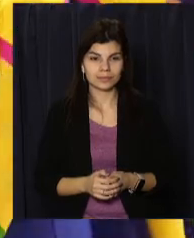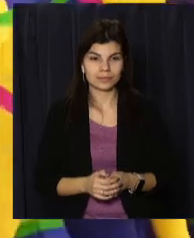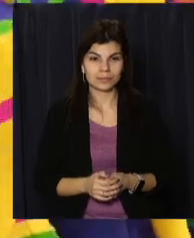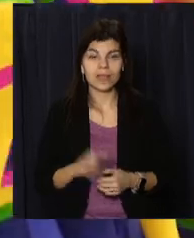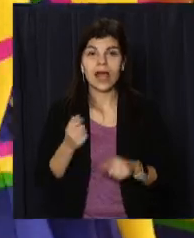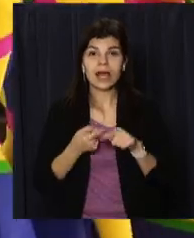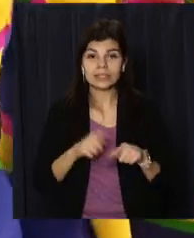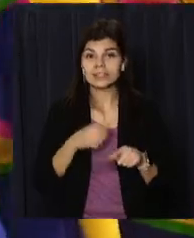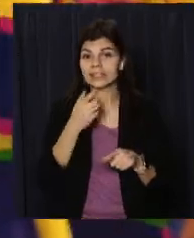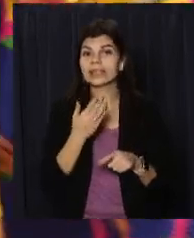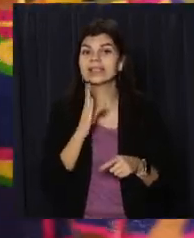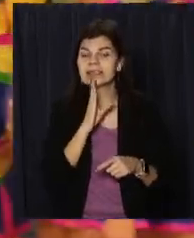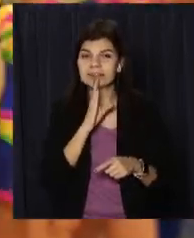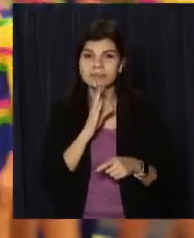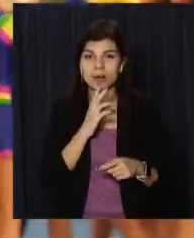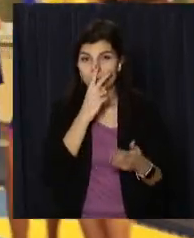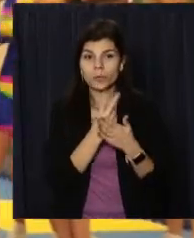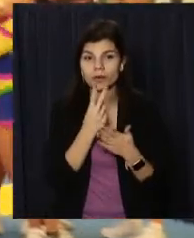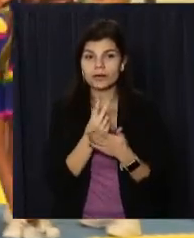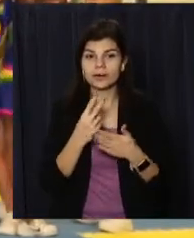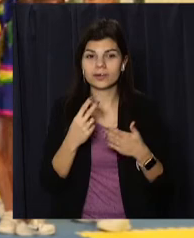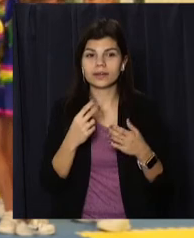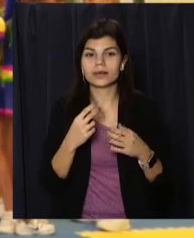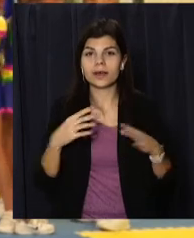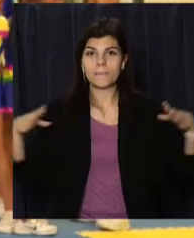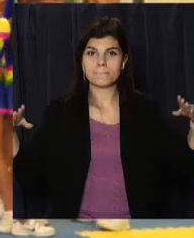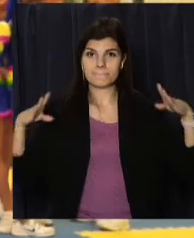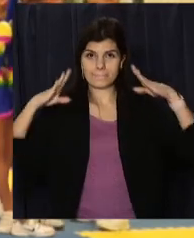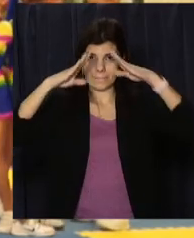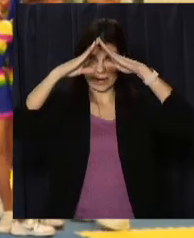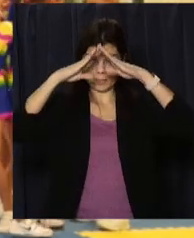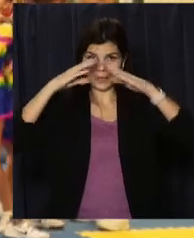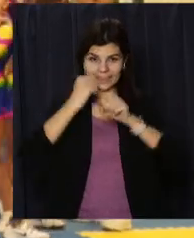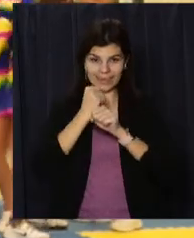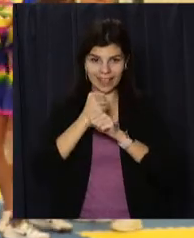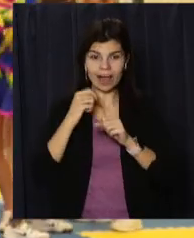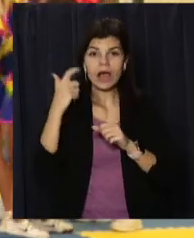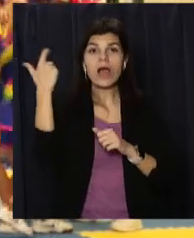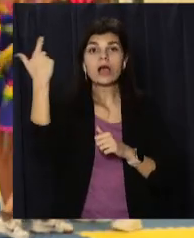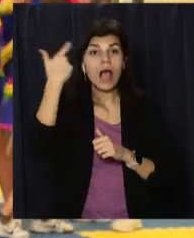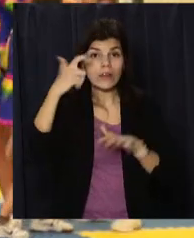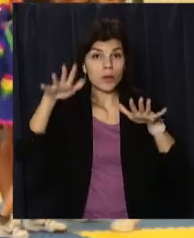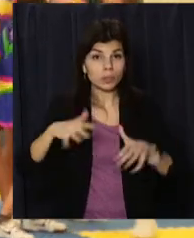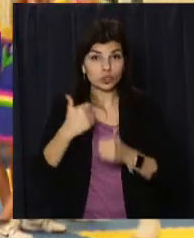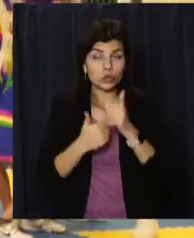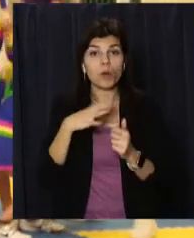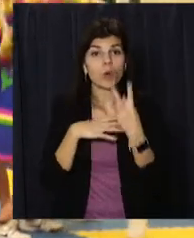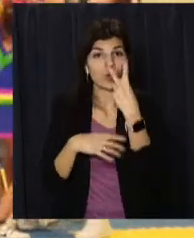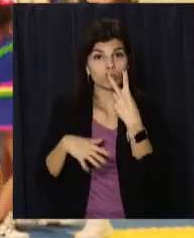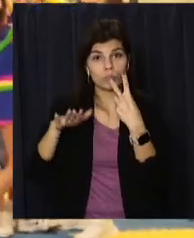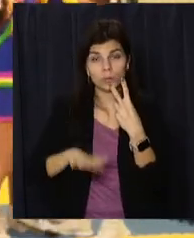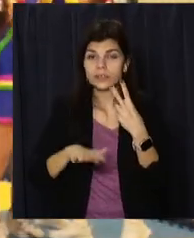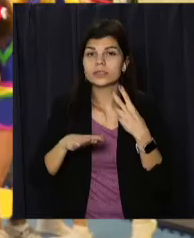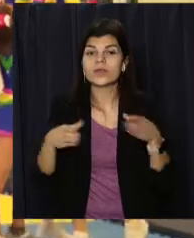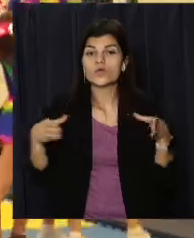А це на вершині піраміди демонструє трюки 11-річна Марія Білодід. На змаганнях у Харкові вона посіла 2-е місце у